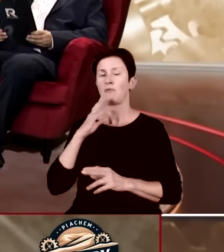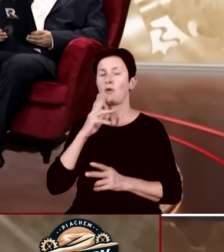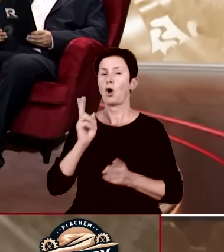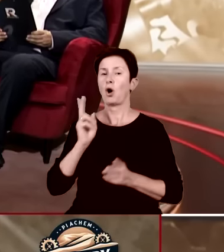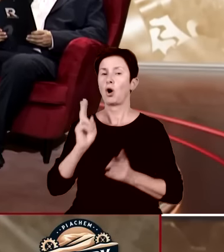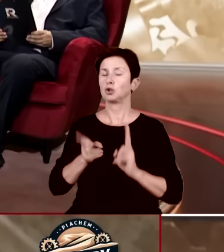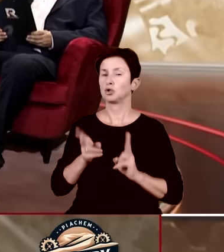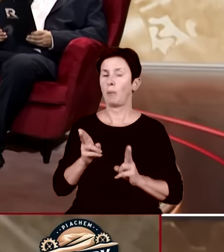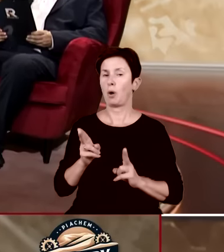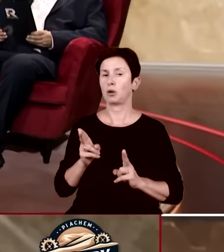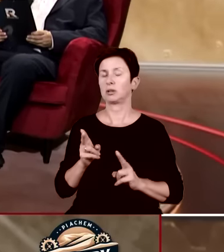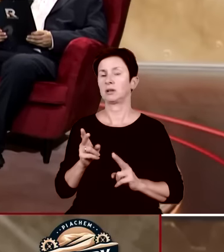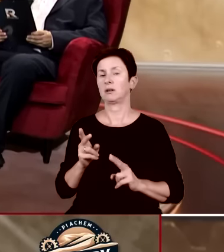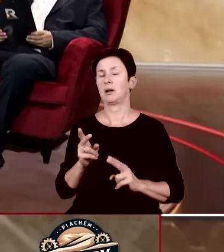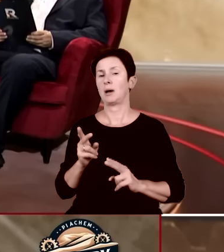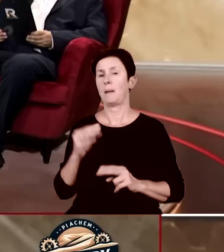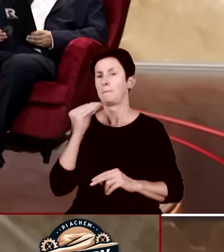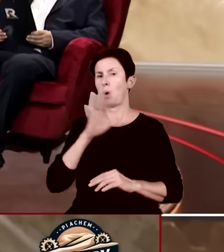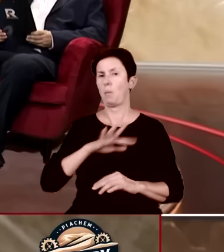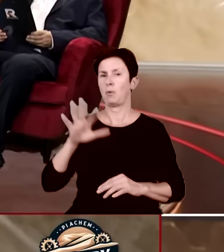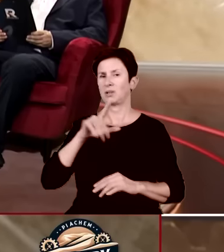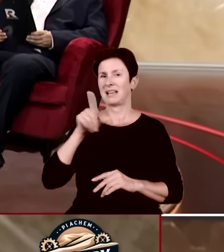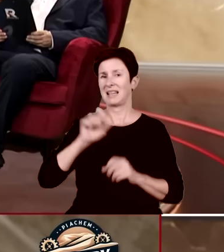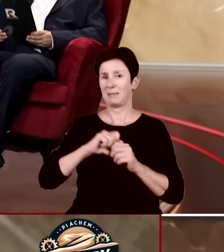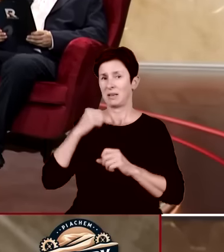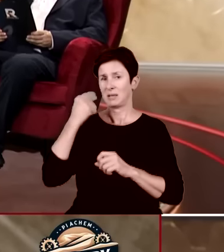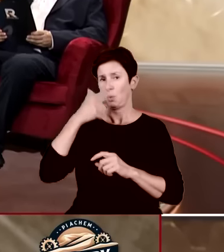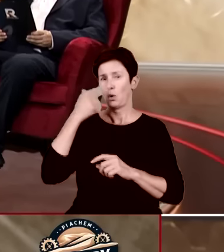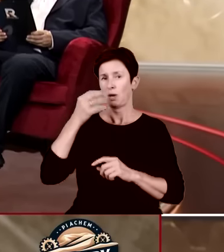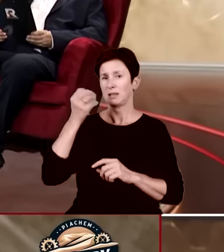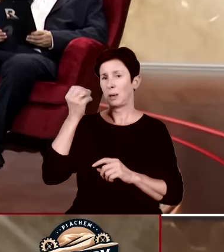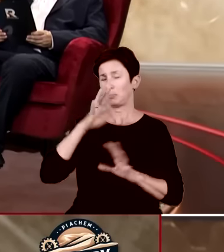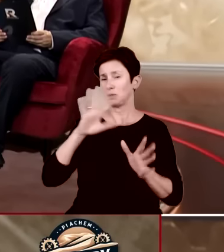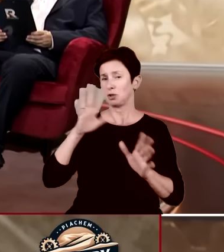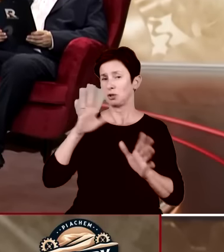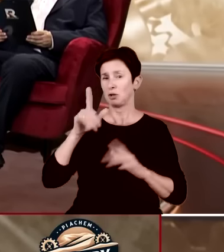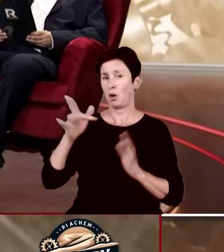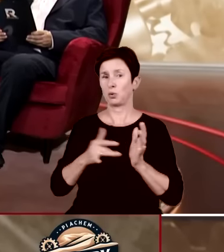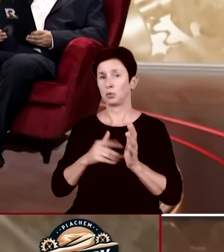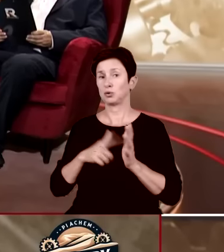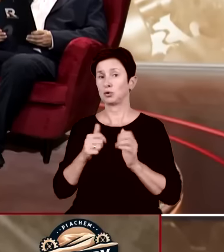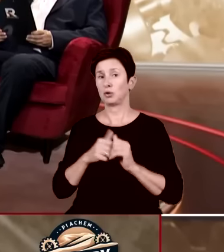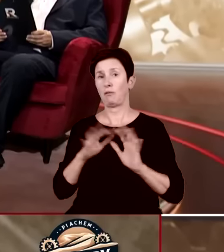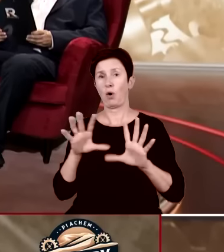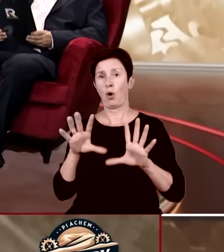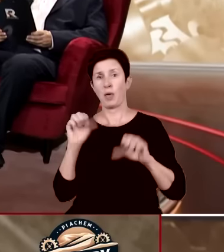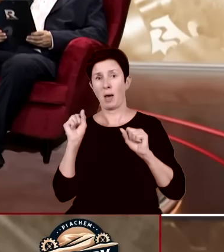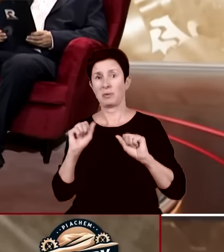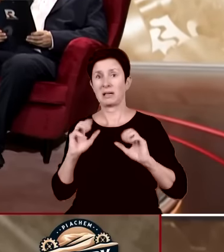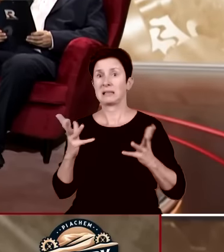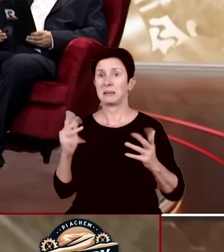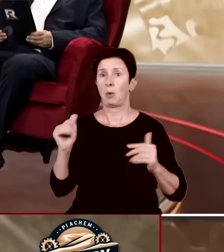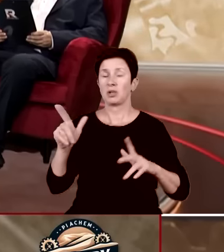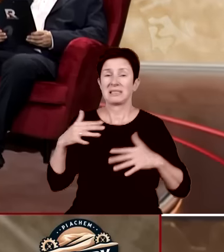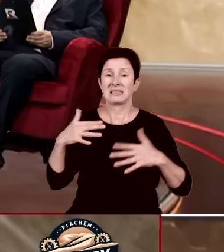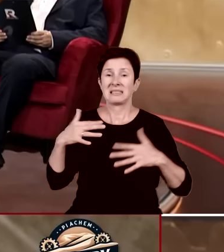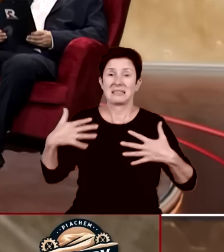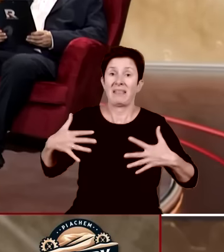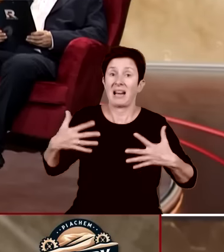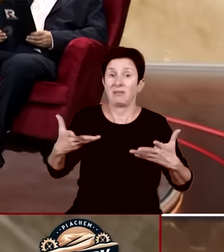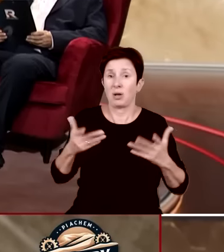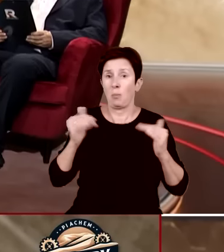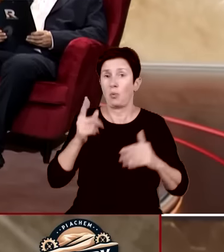jak zapowiedzą jakąś niezbyt dobrą pogodę, to pan Tusk może znowu się bardzo mocno zdenerwować, więc muszą się